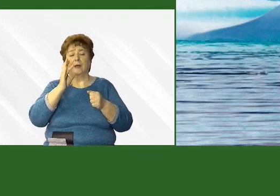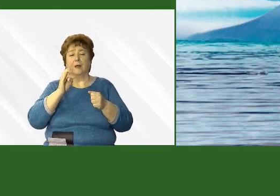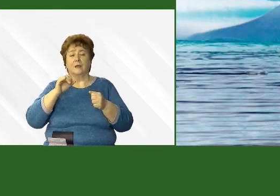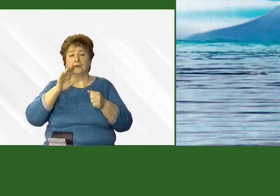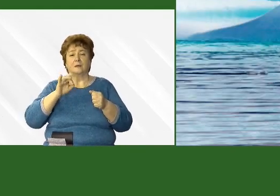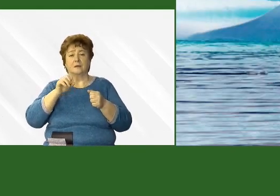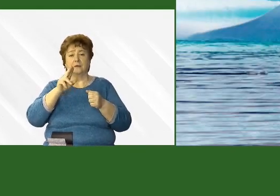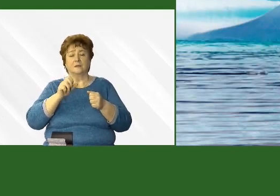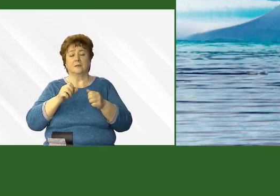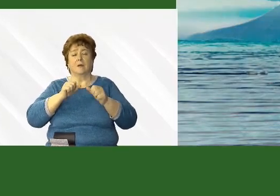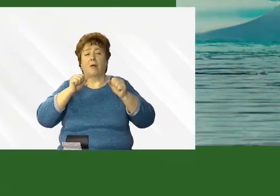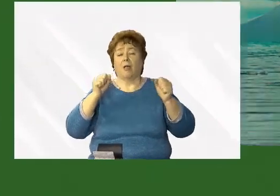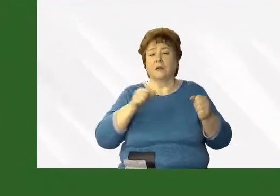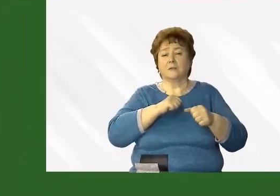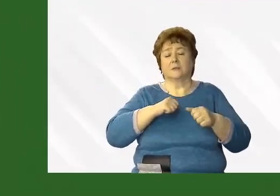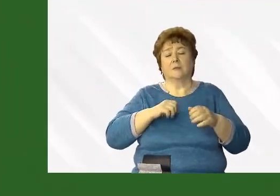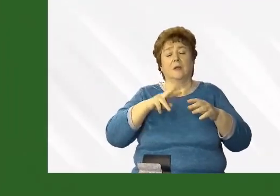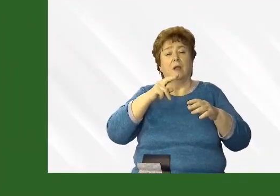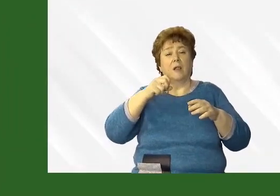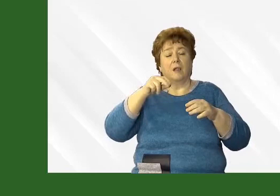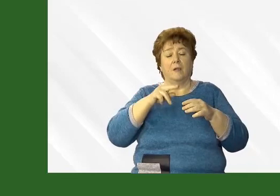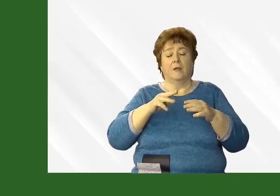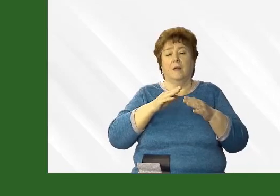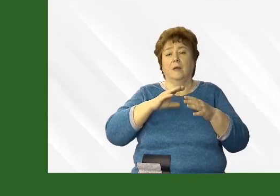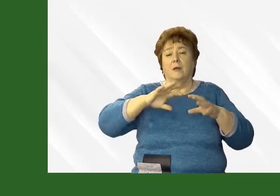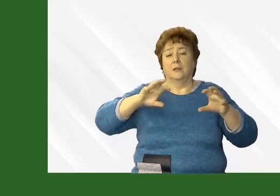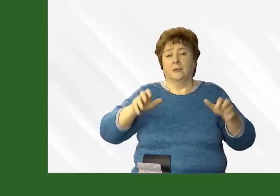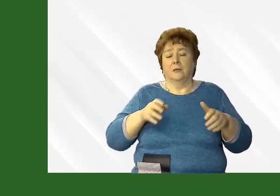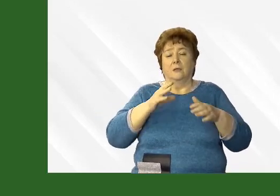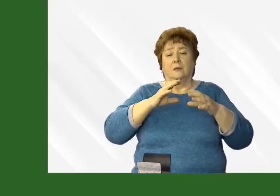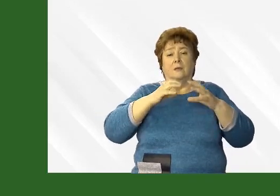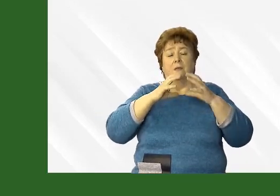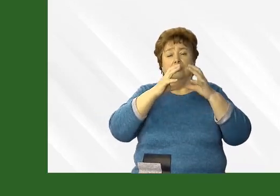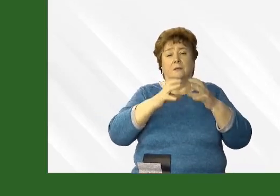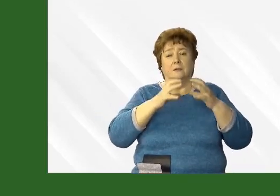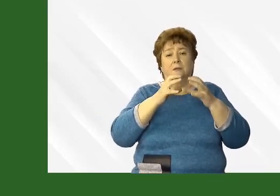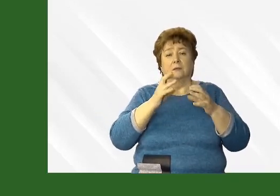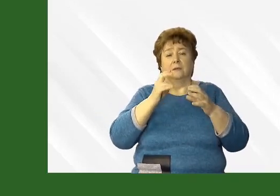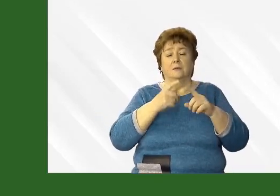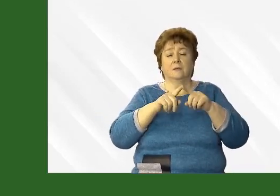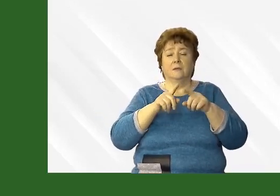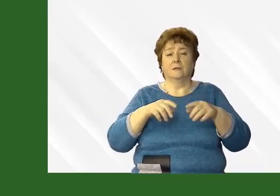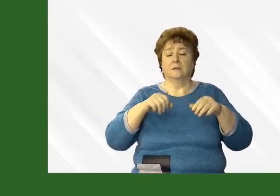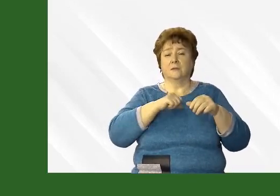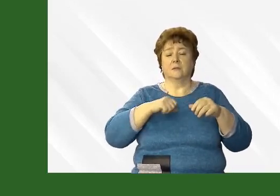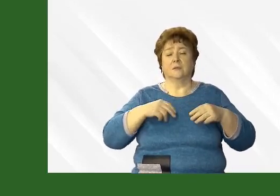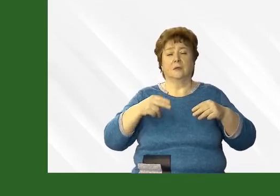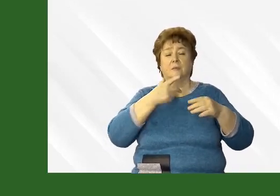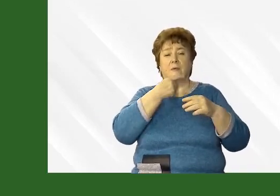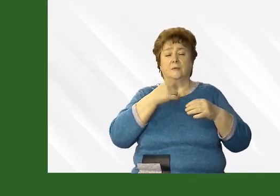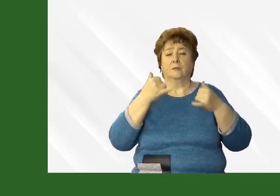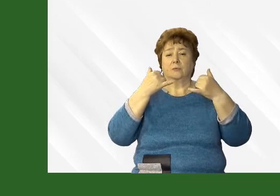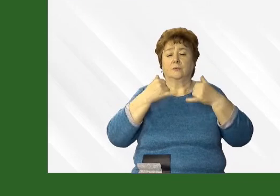Антарктида – самый холодный, самый ледяной континент на Земле. Но в то же время это одно из самых красивых